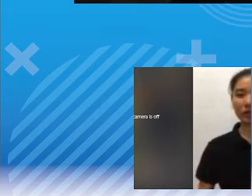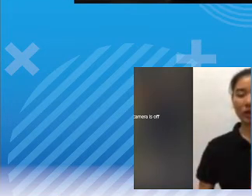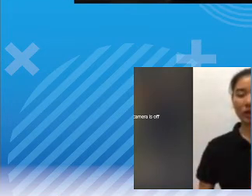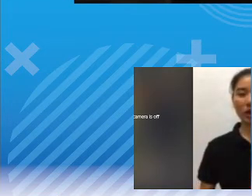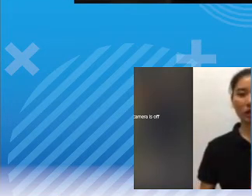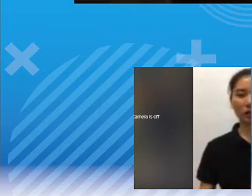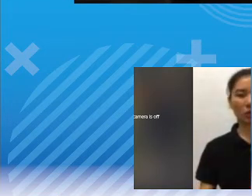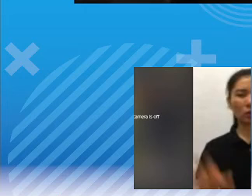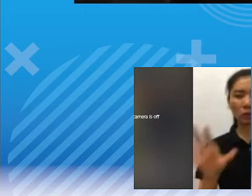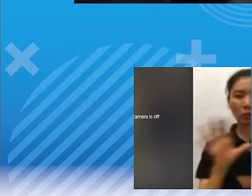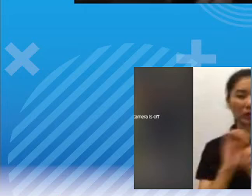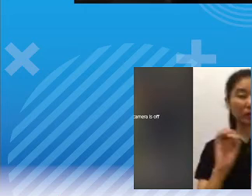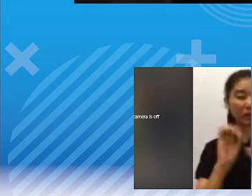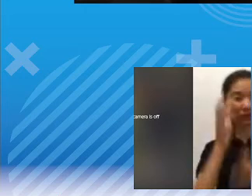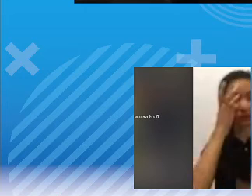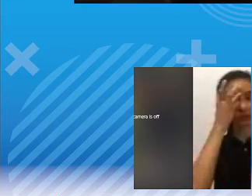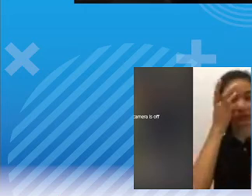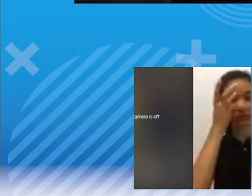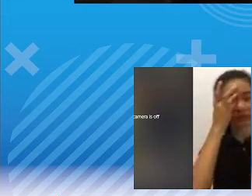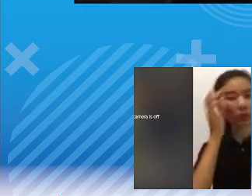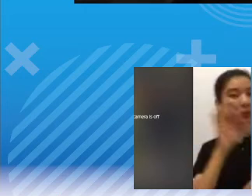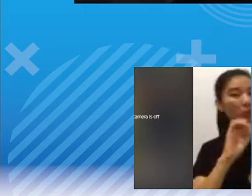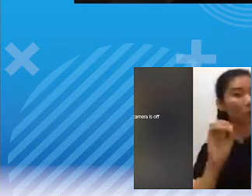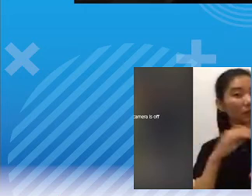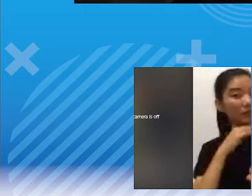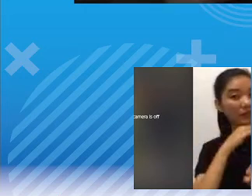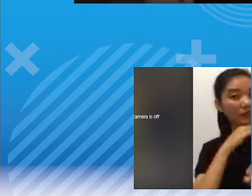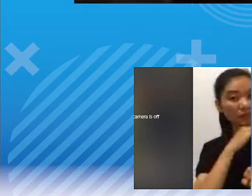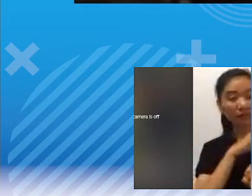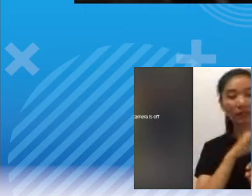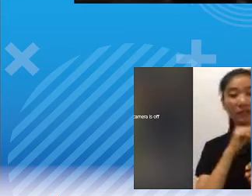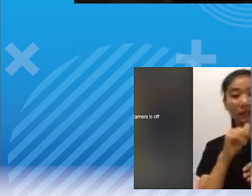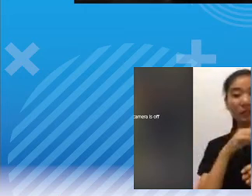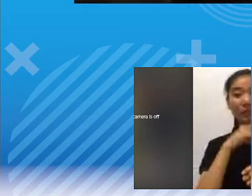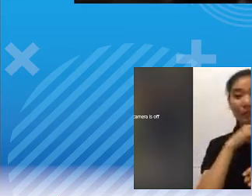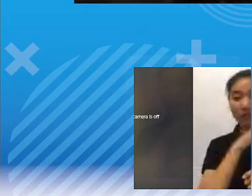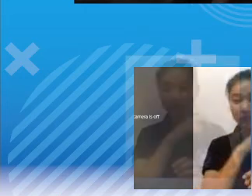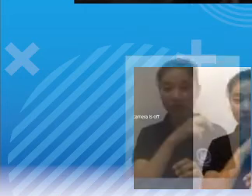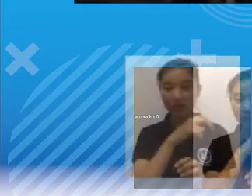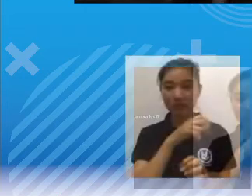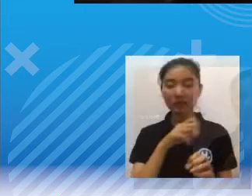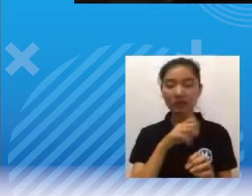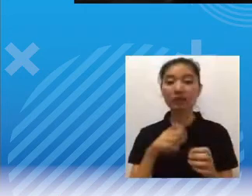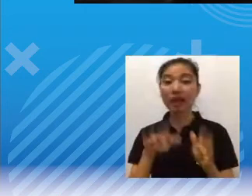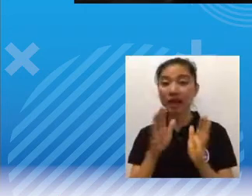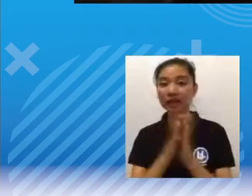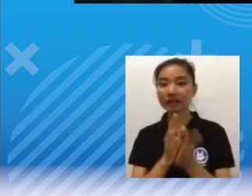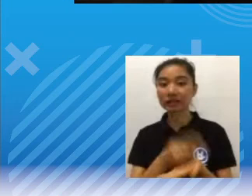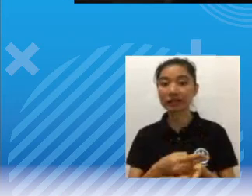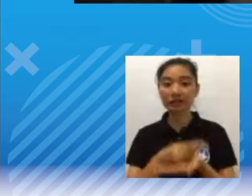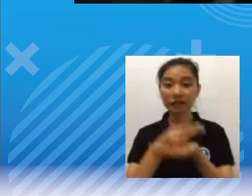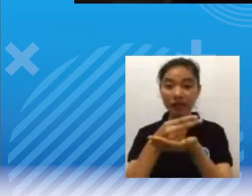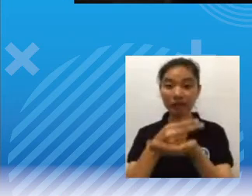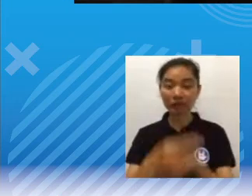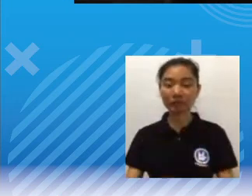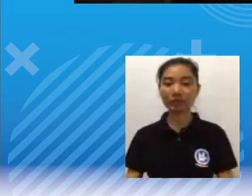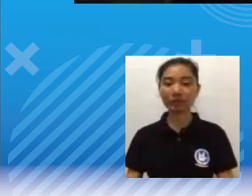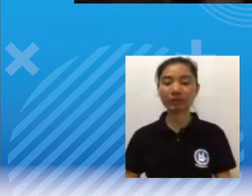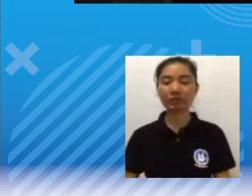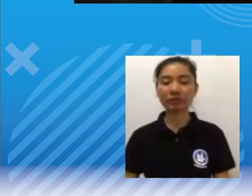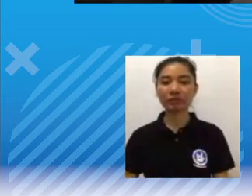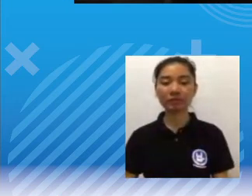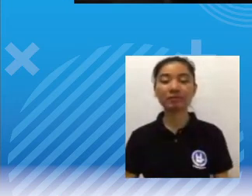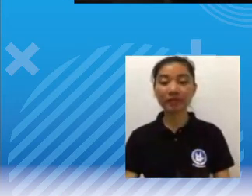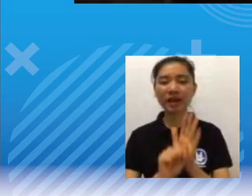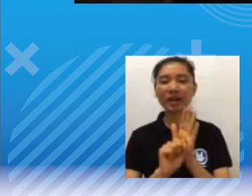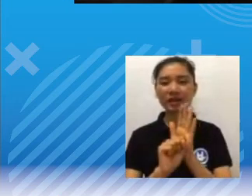siya viral, hindi siya bacterial infection, humingi ka na ng tulong. So yun yung mga senyales, lalo